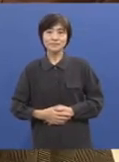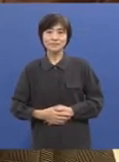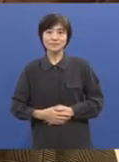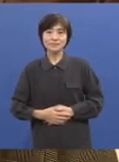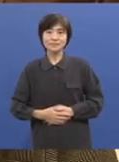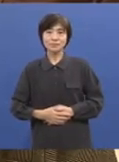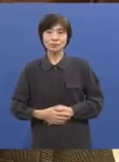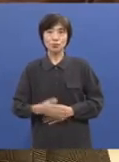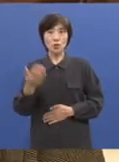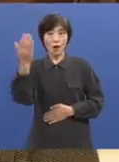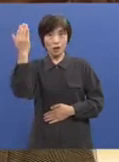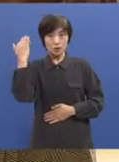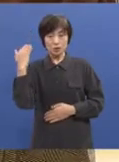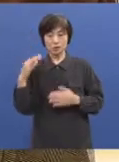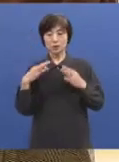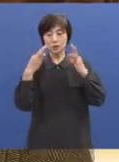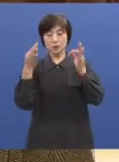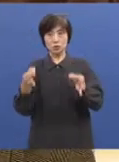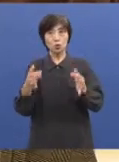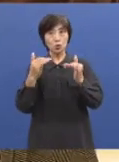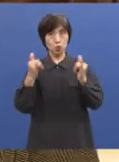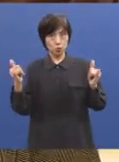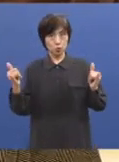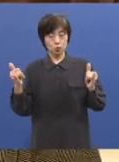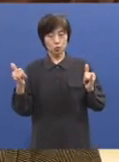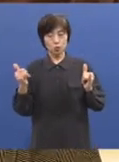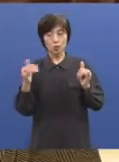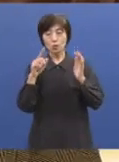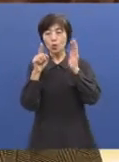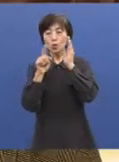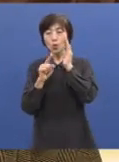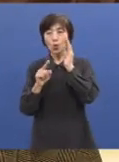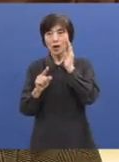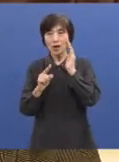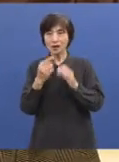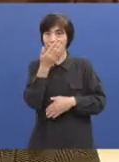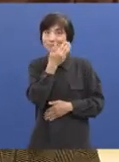い、 昔の貴族というのはね、こういい歌を歌いないと、 そうですね、